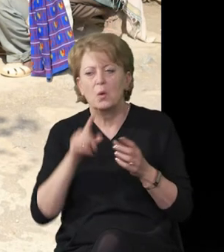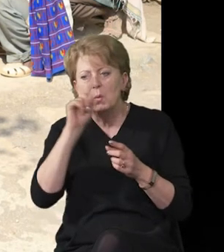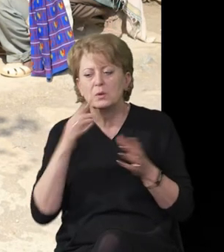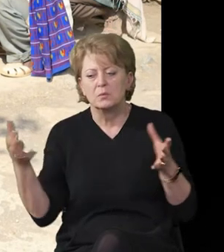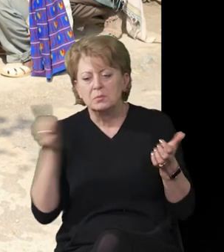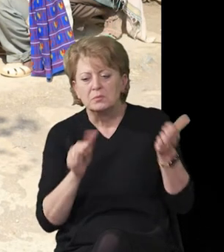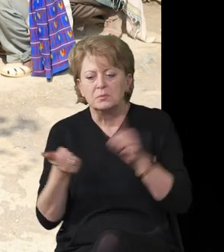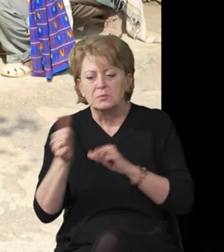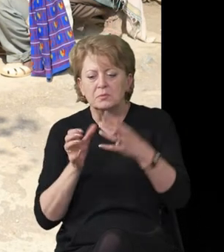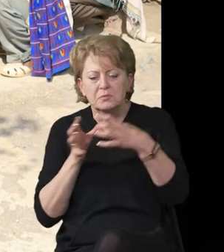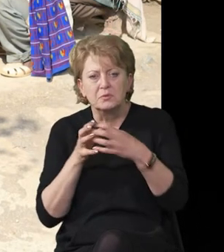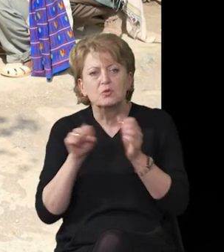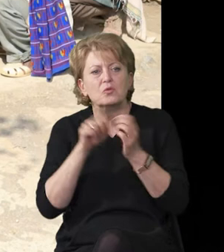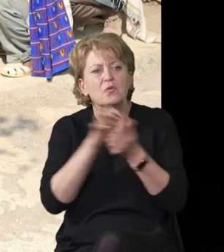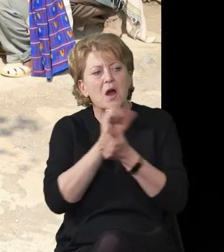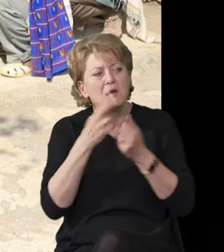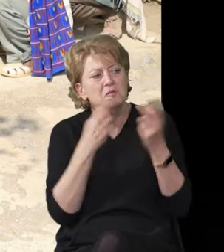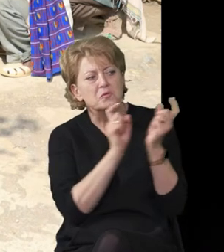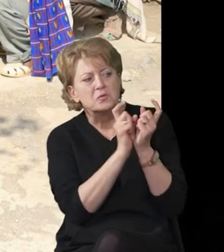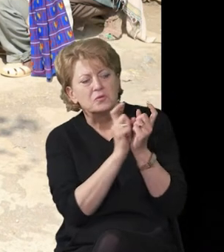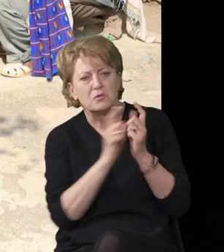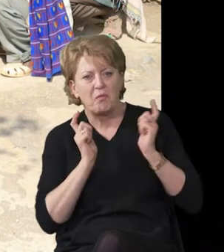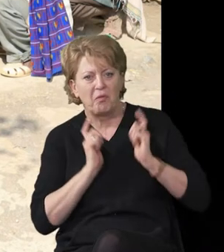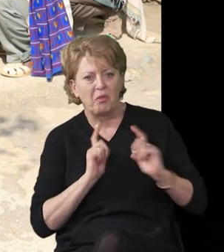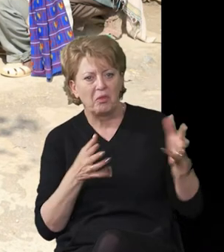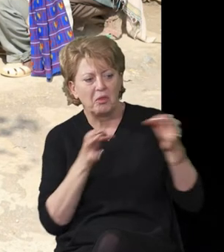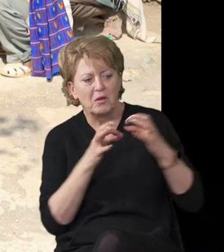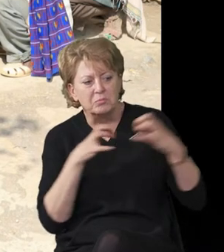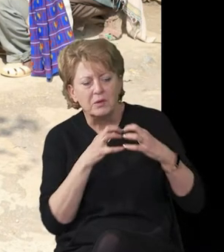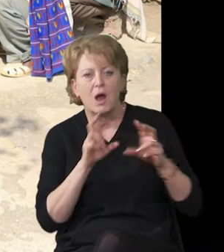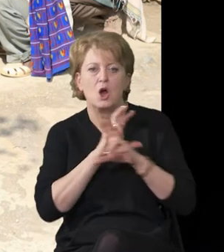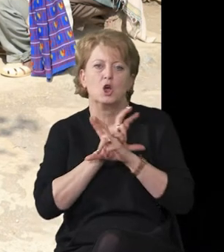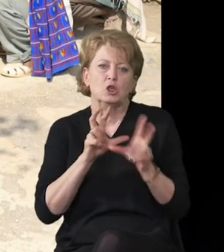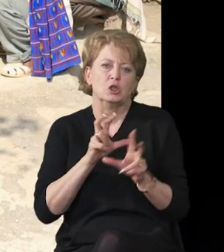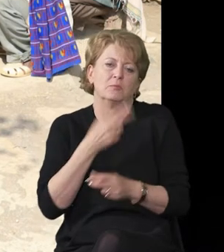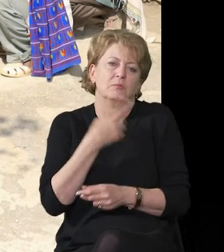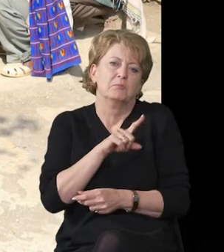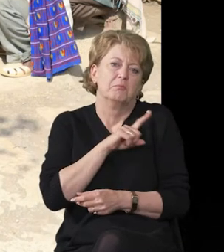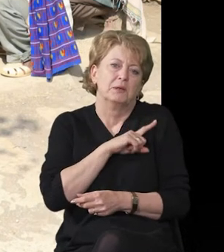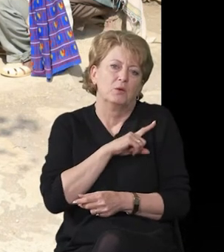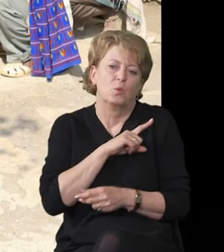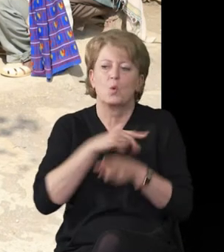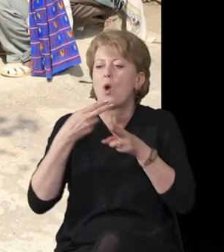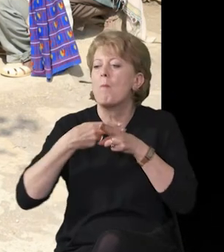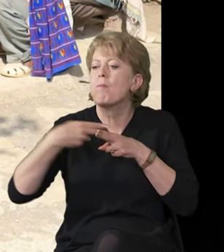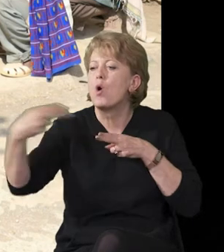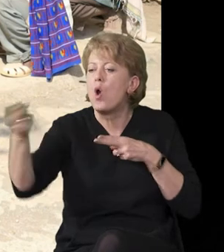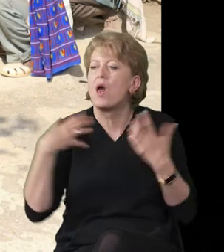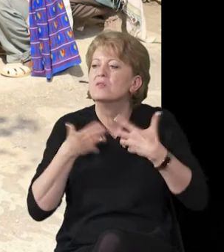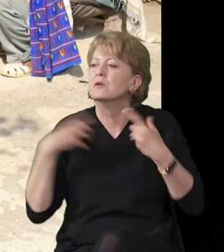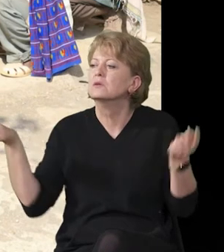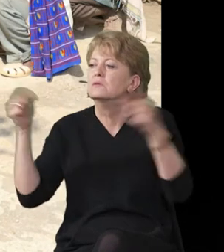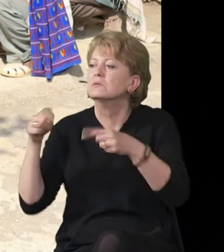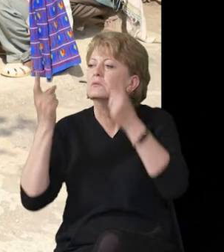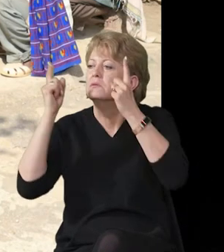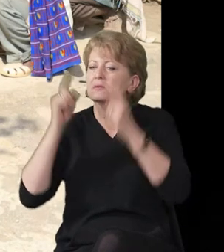czy ewentualnie po prostu strzegł pól przed jakimiś dużymi zwierzętami. Generalnie w Etiopii jest bardzo